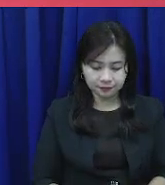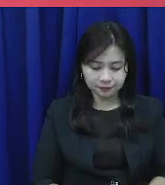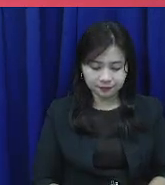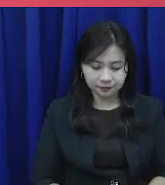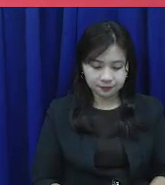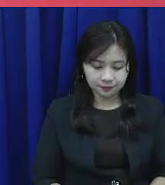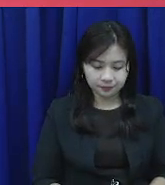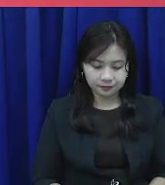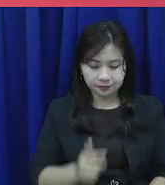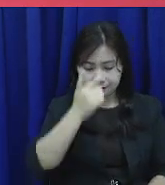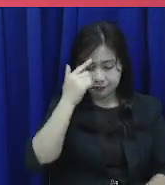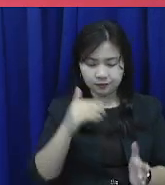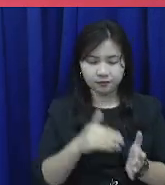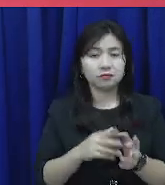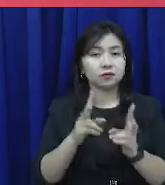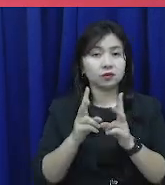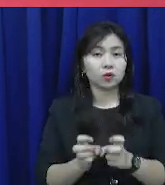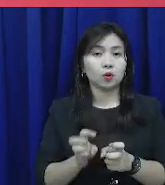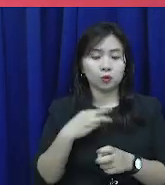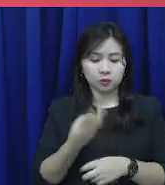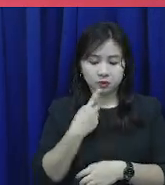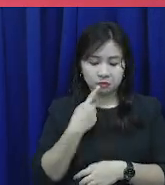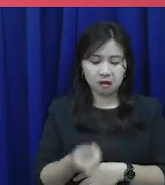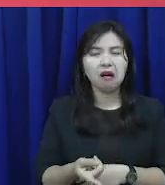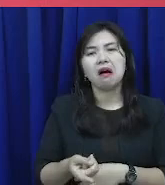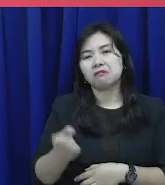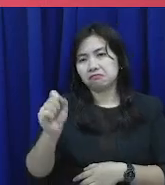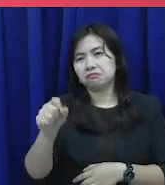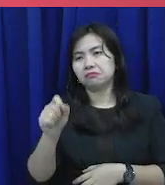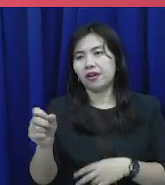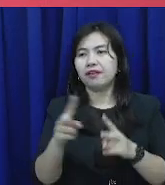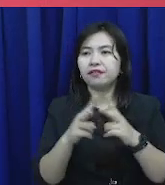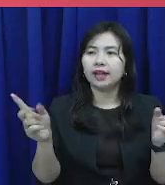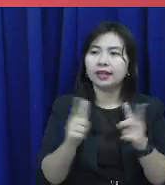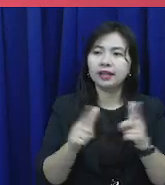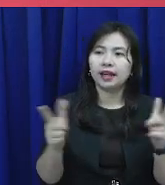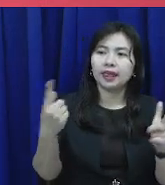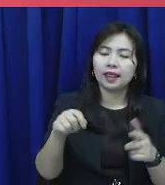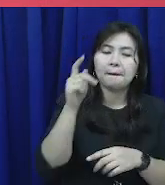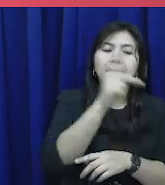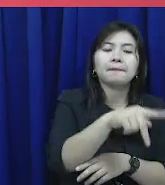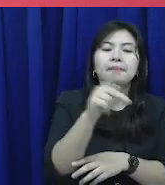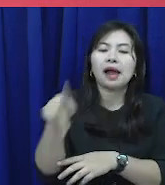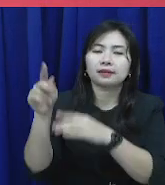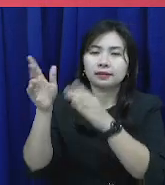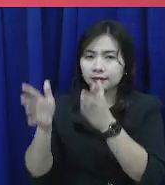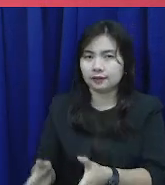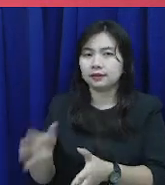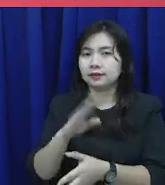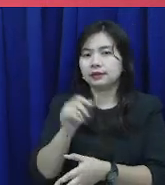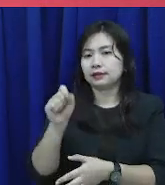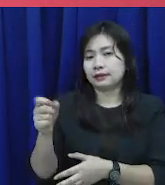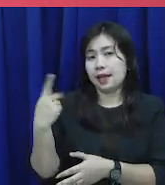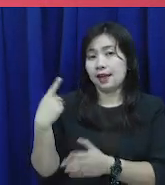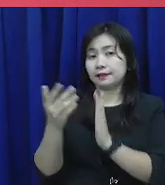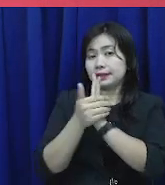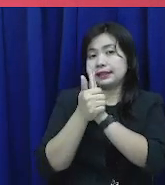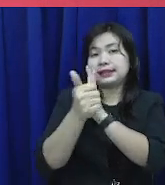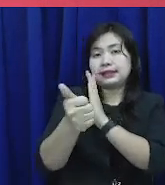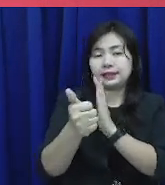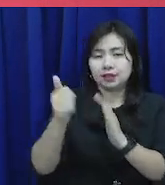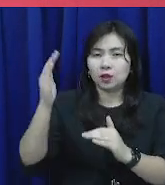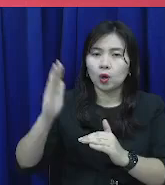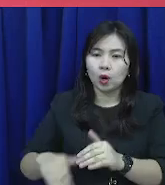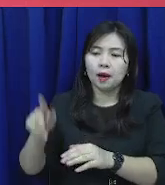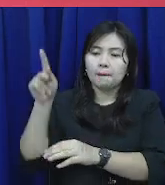Kahit ba Sabihin natin na magaling yyung sower Kahit ba Sabihin natin that the swer has its skills his skills on